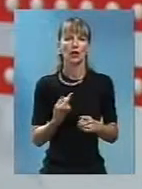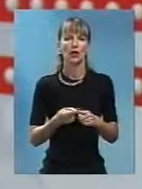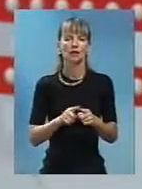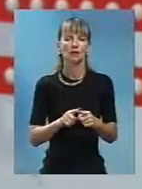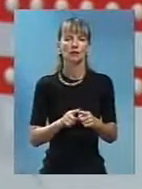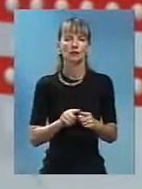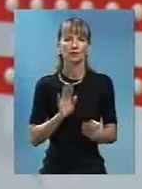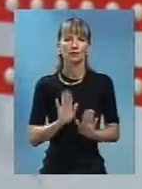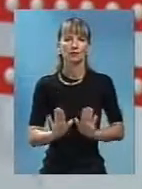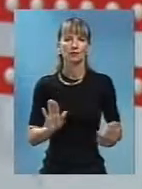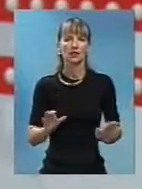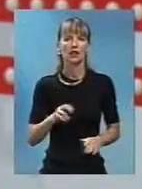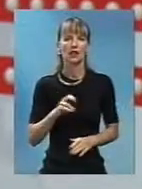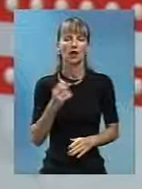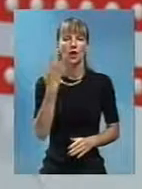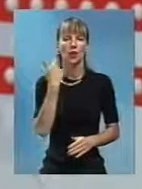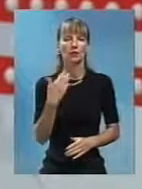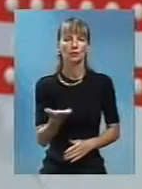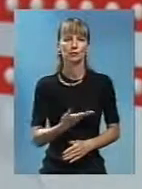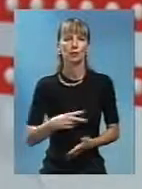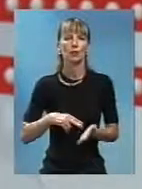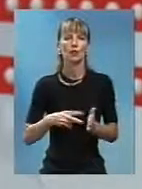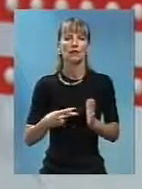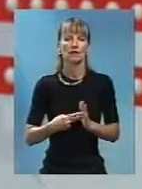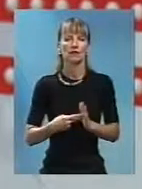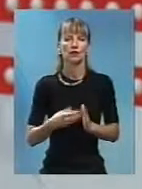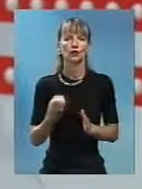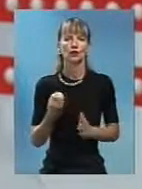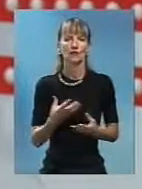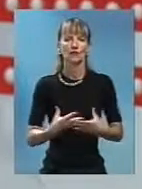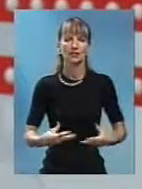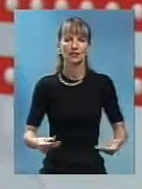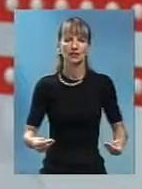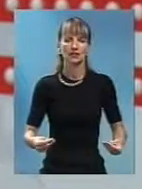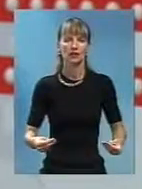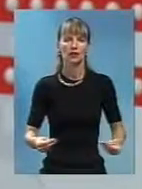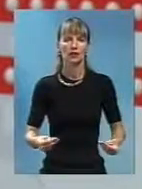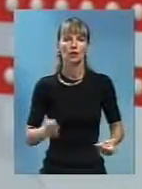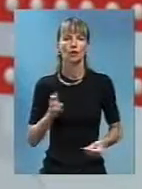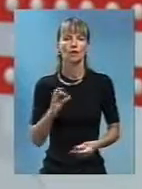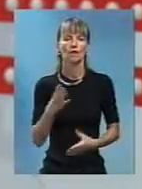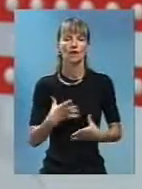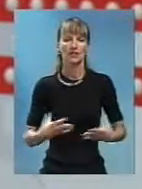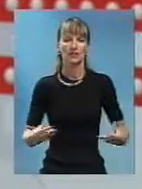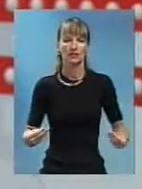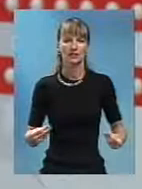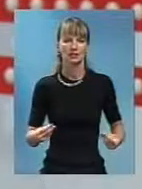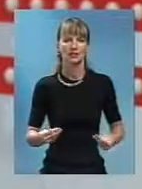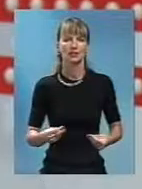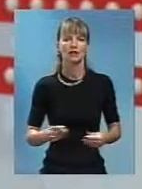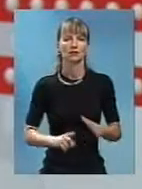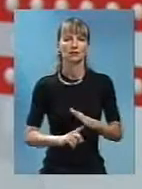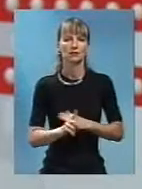виставки. Але коли ми планували її ще навесні, бо навесні саме